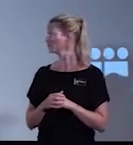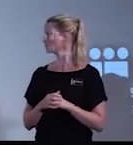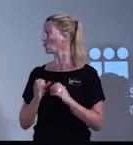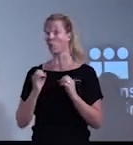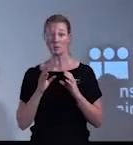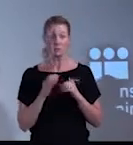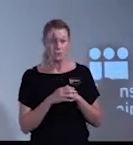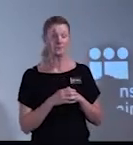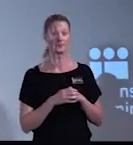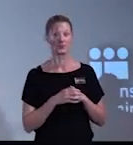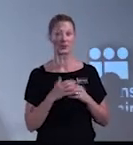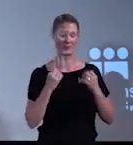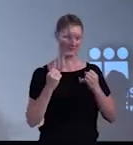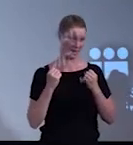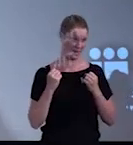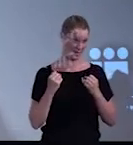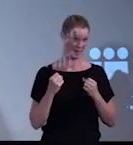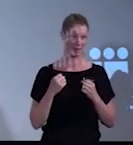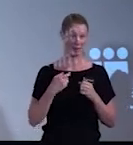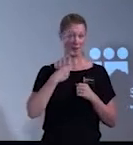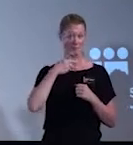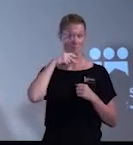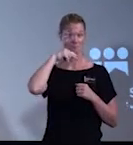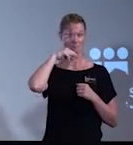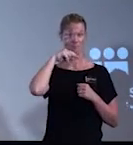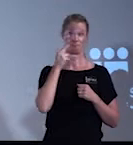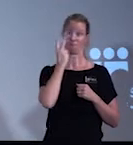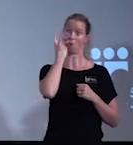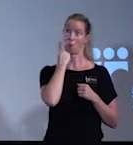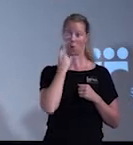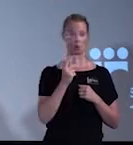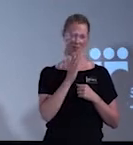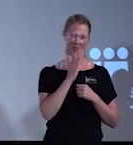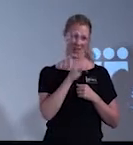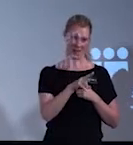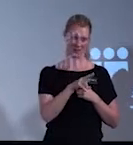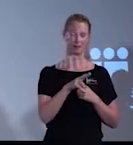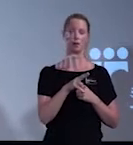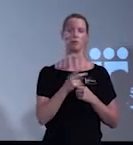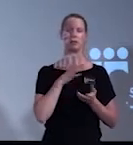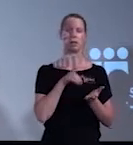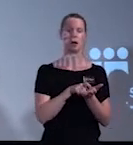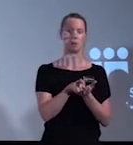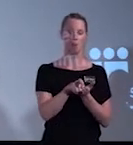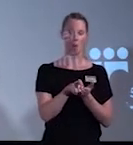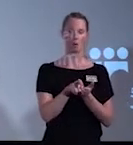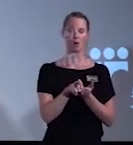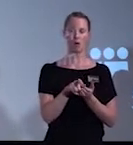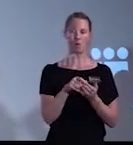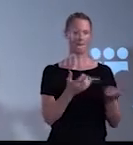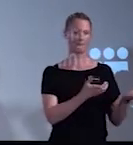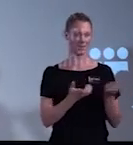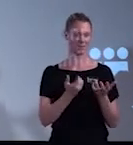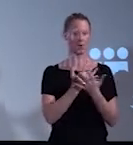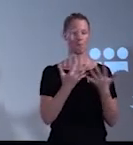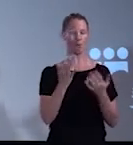Oj ska jag också säga vad viktigt det är för att i förrgår, återigen måste jag hänvisa till DN, så var ju en rapport om bristen